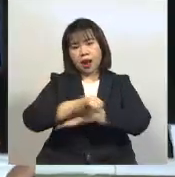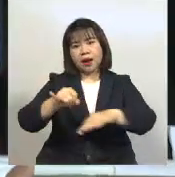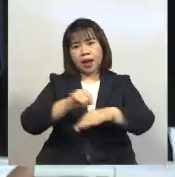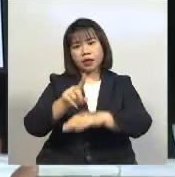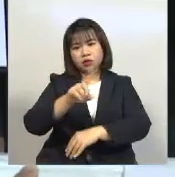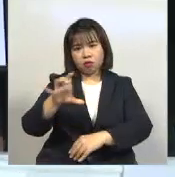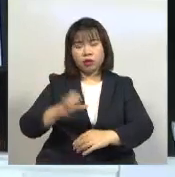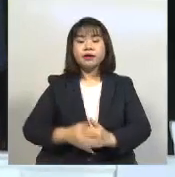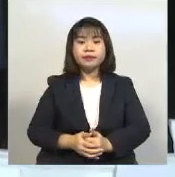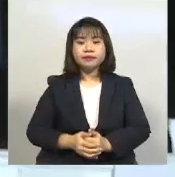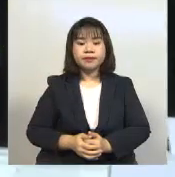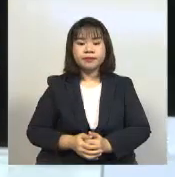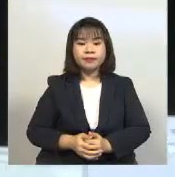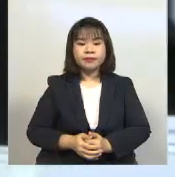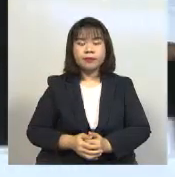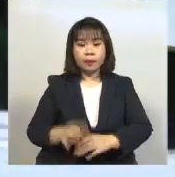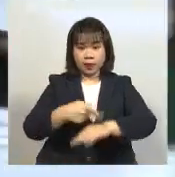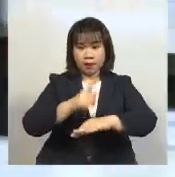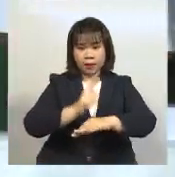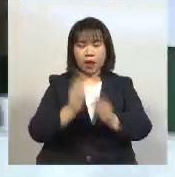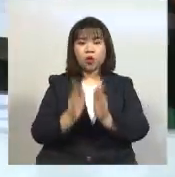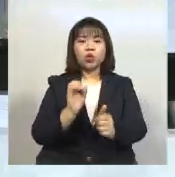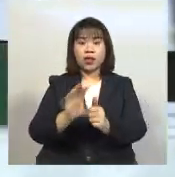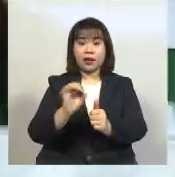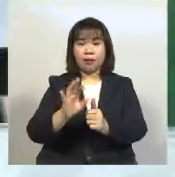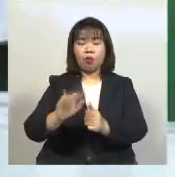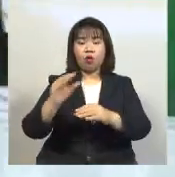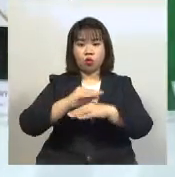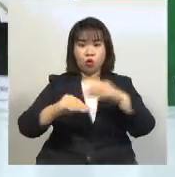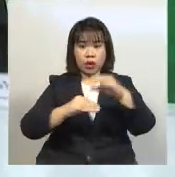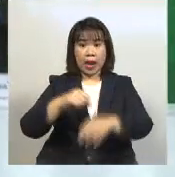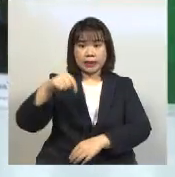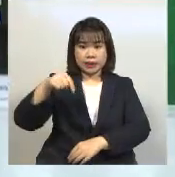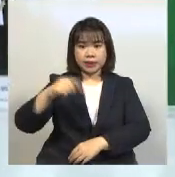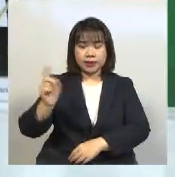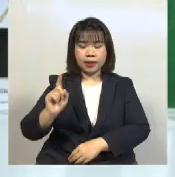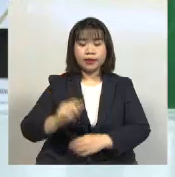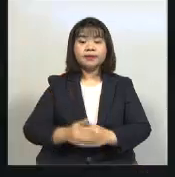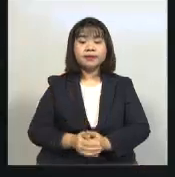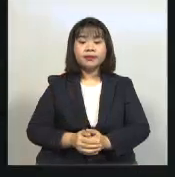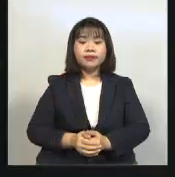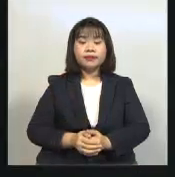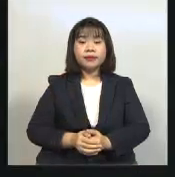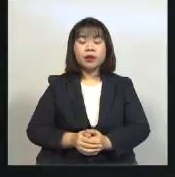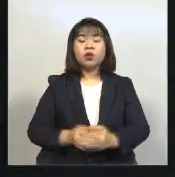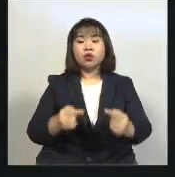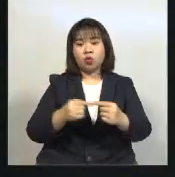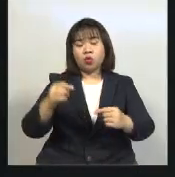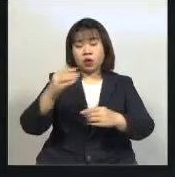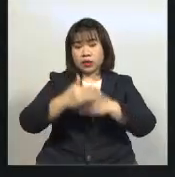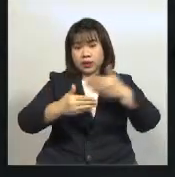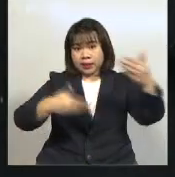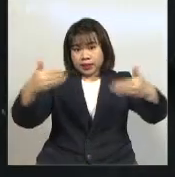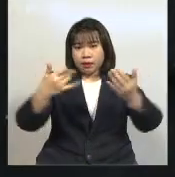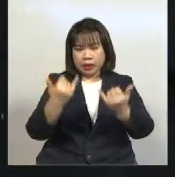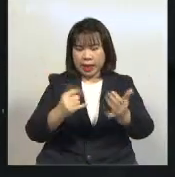ไร่นายจรัญกุลวณิชประธานที่ปรึกษากิติมาศักดิ์โครงการเทศกาลกัญชาโลกบอกว่าเทศกาลกัญชาโลกซึ่ง